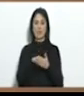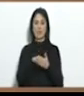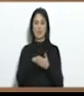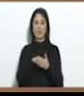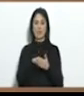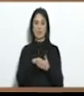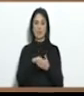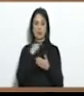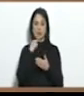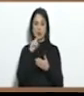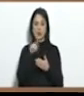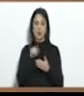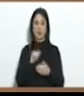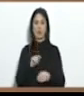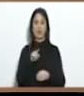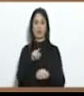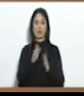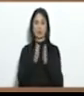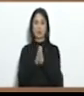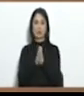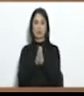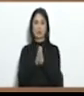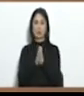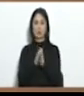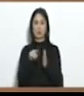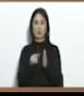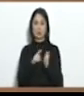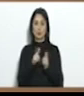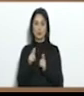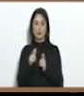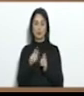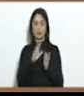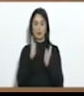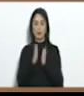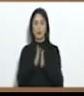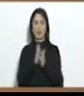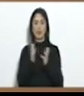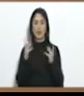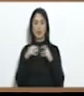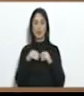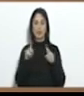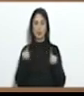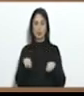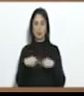ერთ საკითხს გავამახვილო ყურადღება და თქვენს გთხოვოთ და აქაც სათავად რომ ყველანაირად ერთობლივად